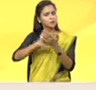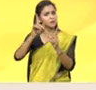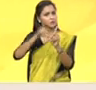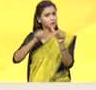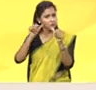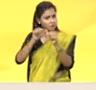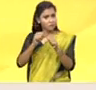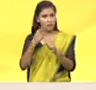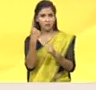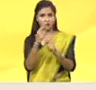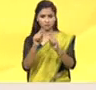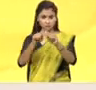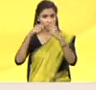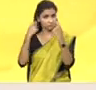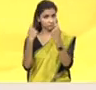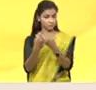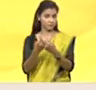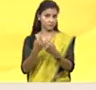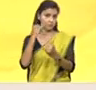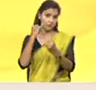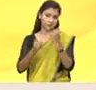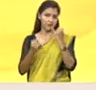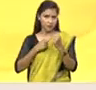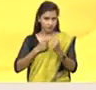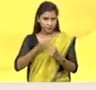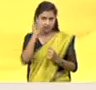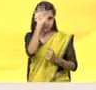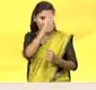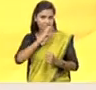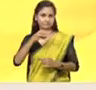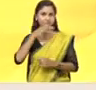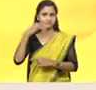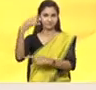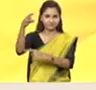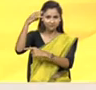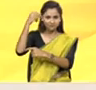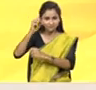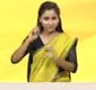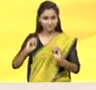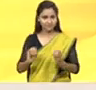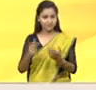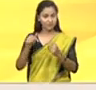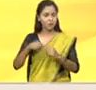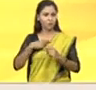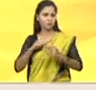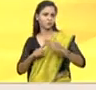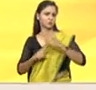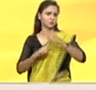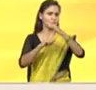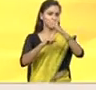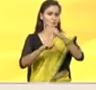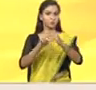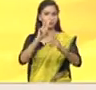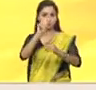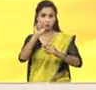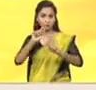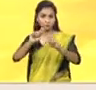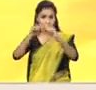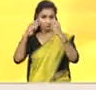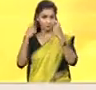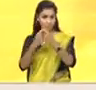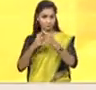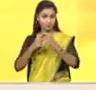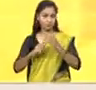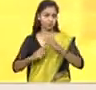जो वहां गई और हमारे देश का जो झंडा है उसको हमने फहराया। और हम टॉप 20 टीम्स में से थे, जो आउट